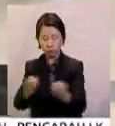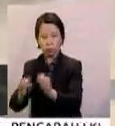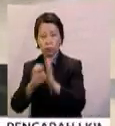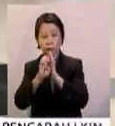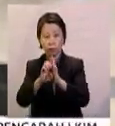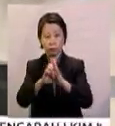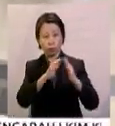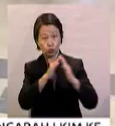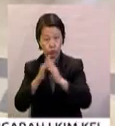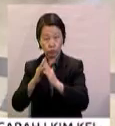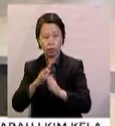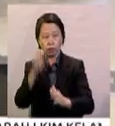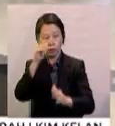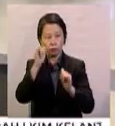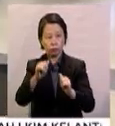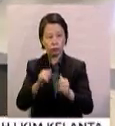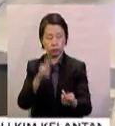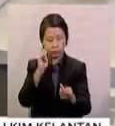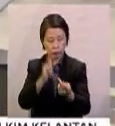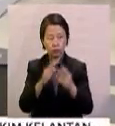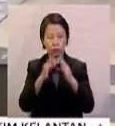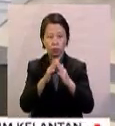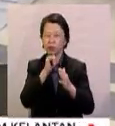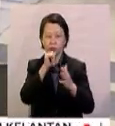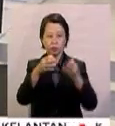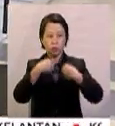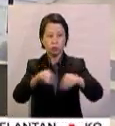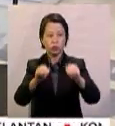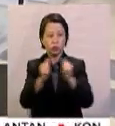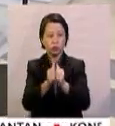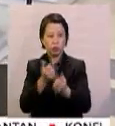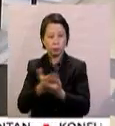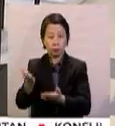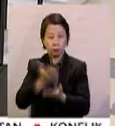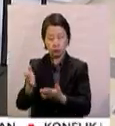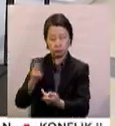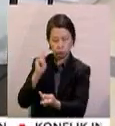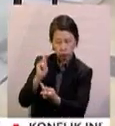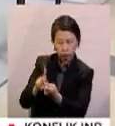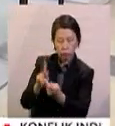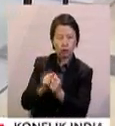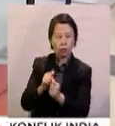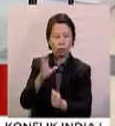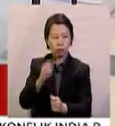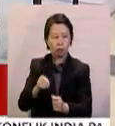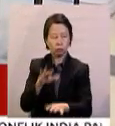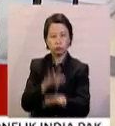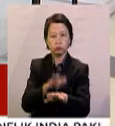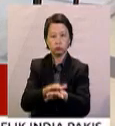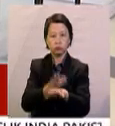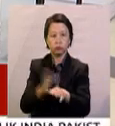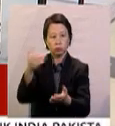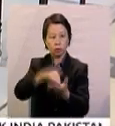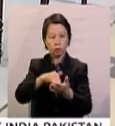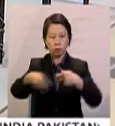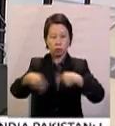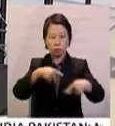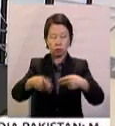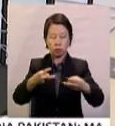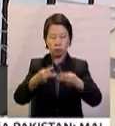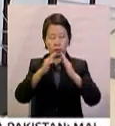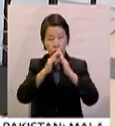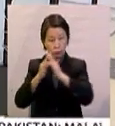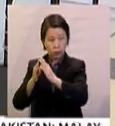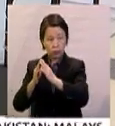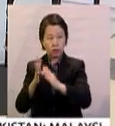kerajaan berharap dapat memadankan kediaman tidak terjual dengan pembeli yang bersesuaian sekaligus merancakkan semula pasaran hartanah